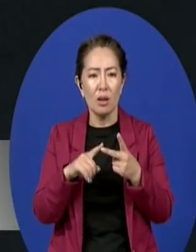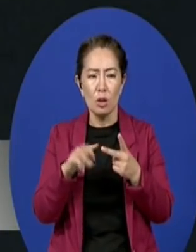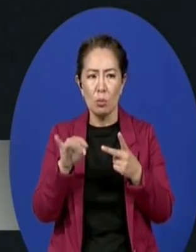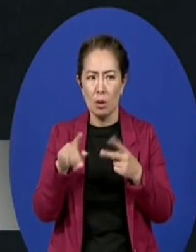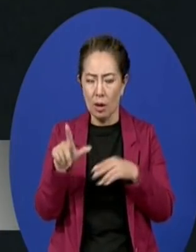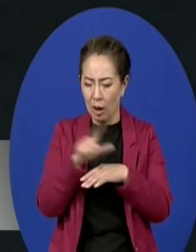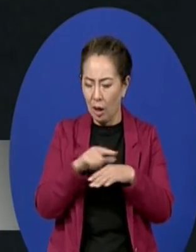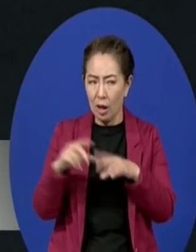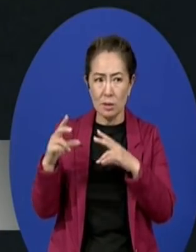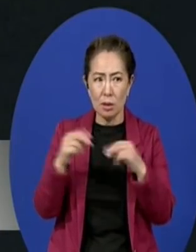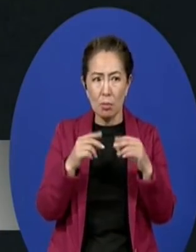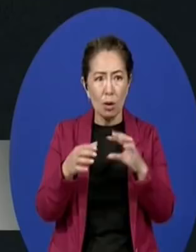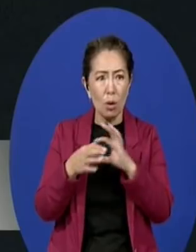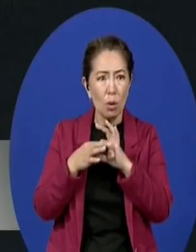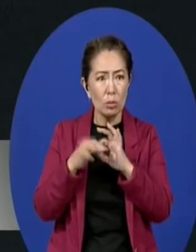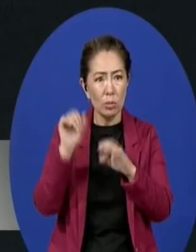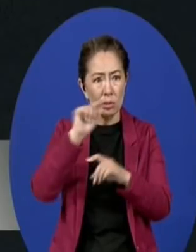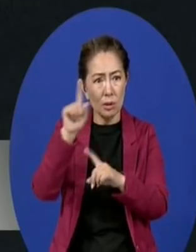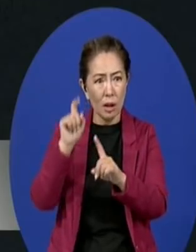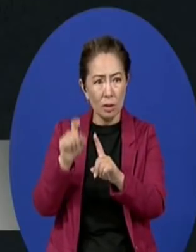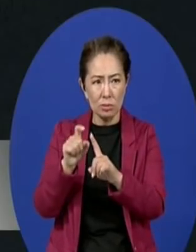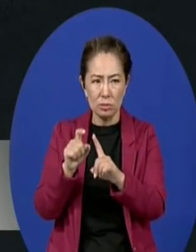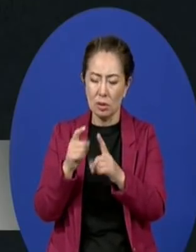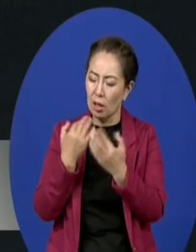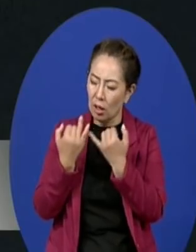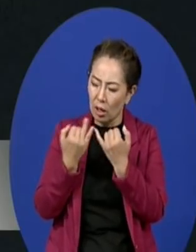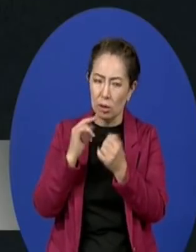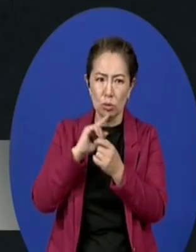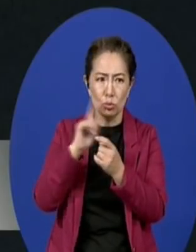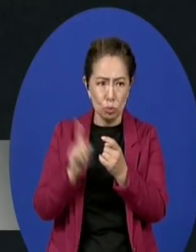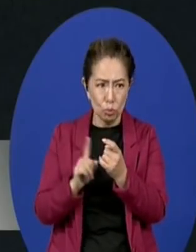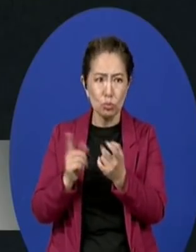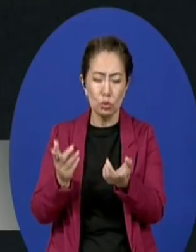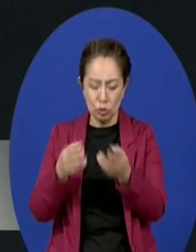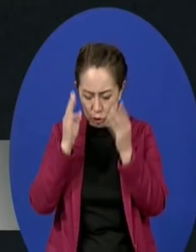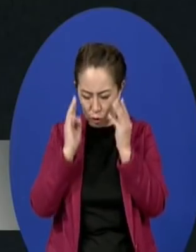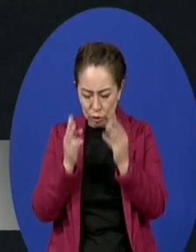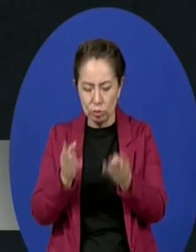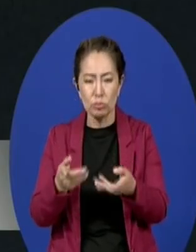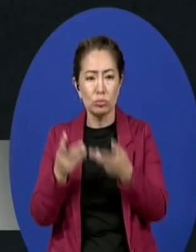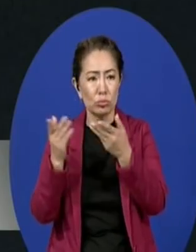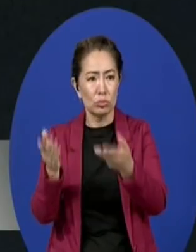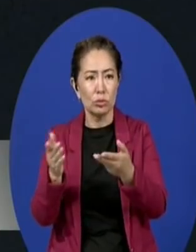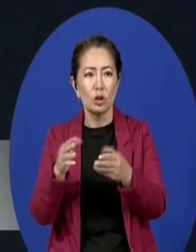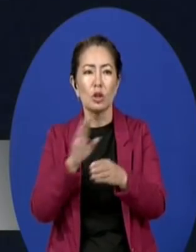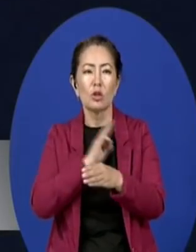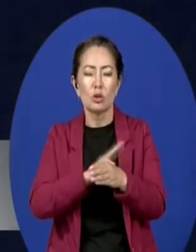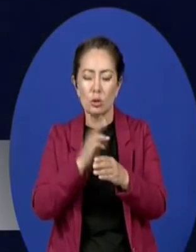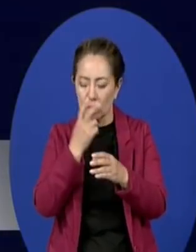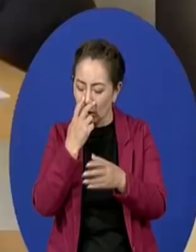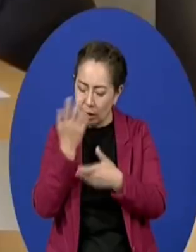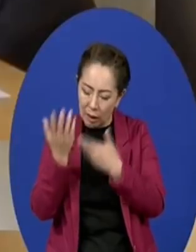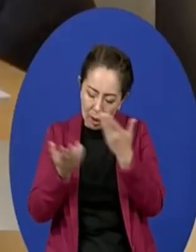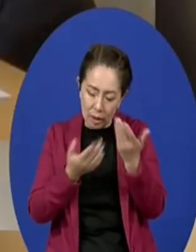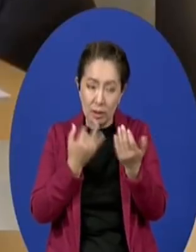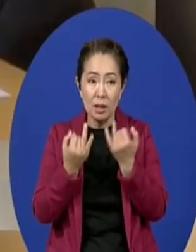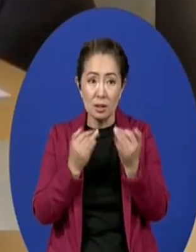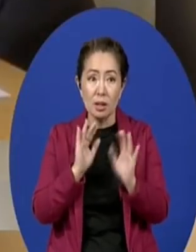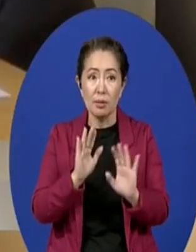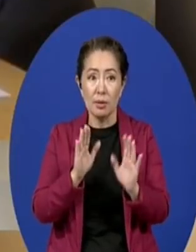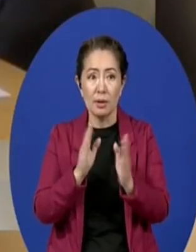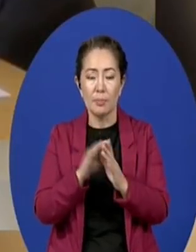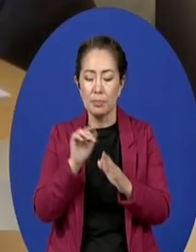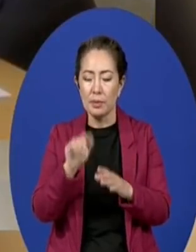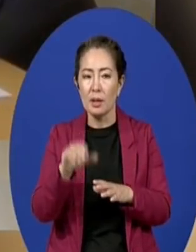энэхүү газар нутгийн маргаантай асуудлаар харилцсан хүлээн зөвшөөрөх үйлс шийдэл гаргалгааг өргөжлүүлэн хайхаар санал нэгдлээ.